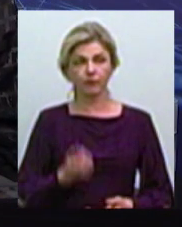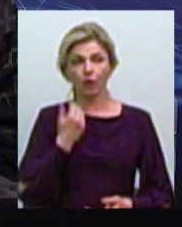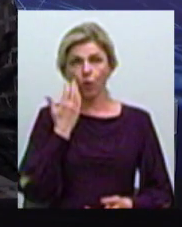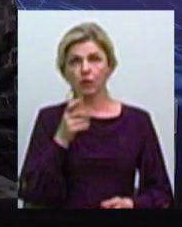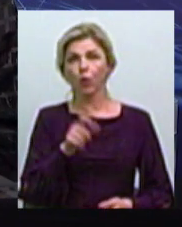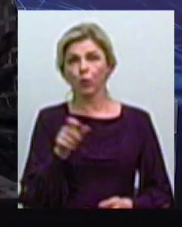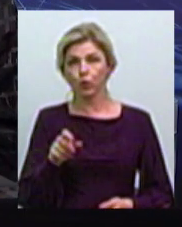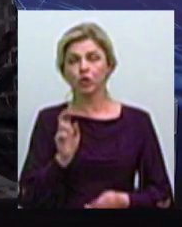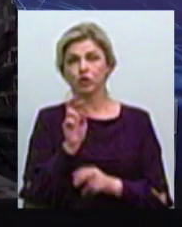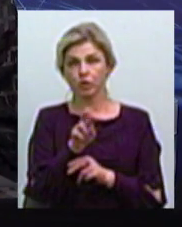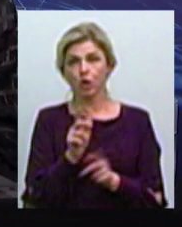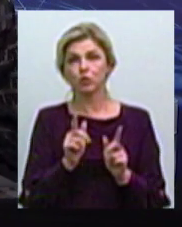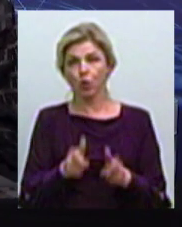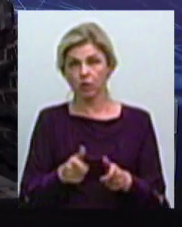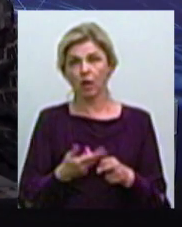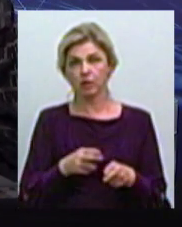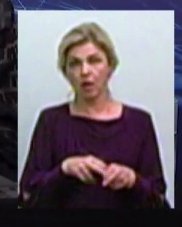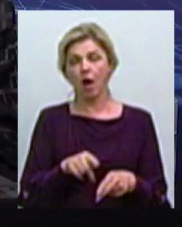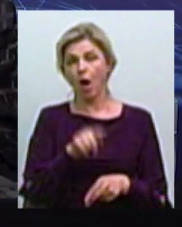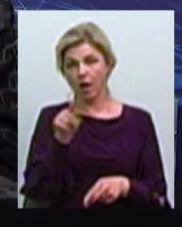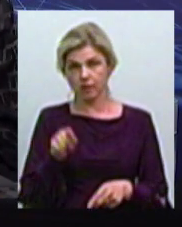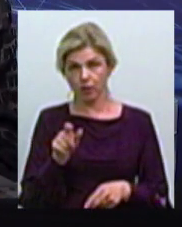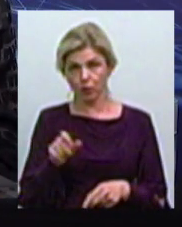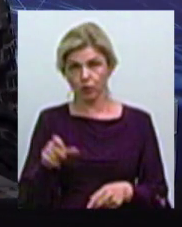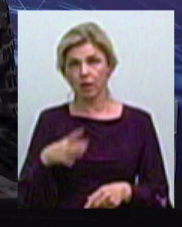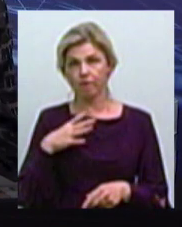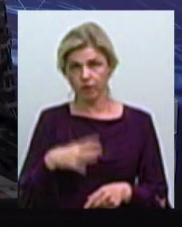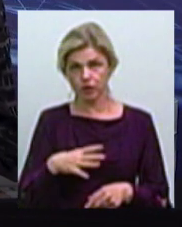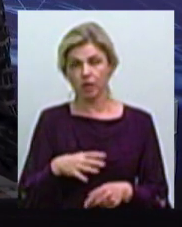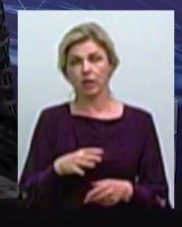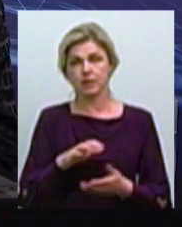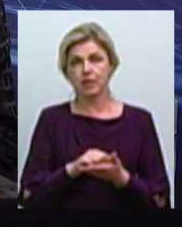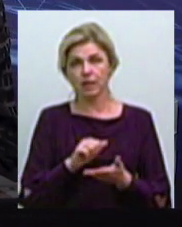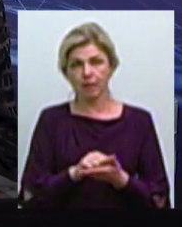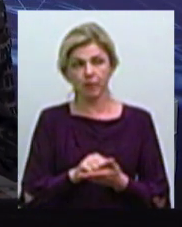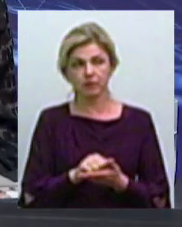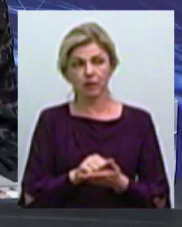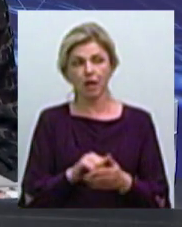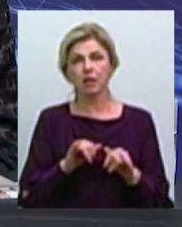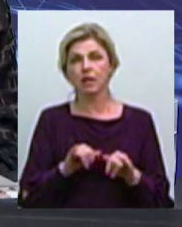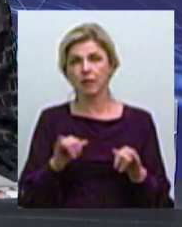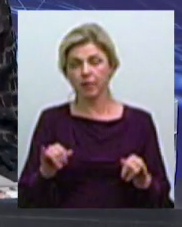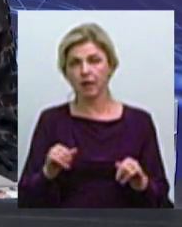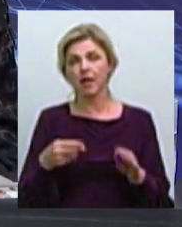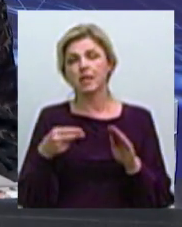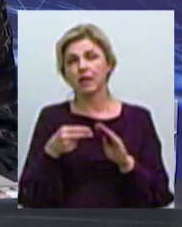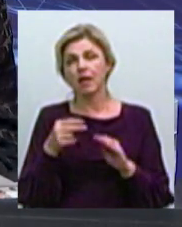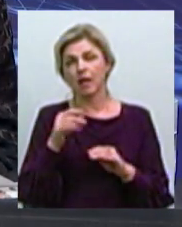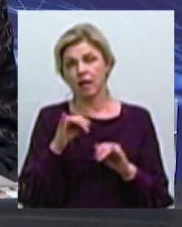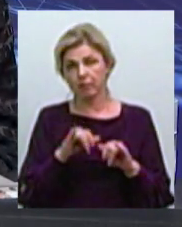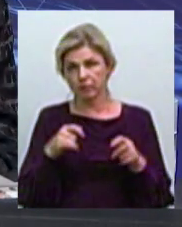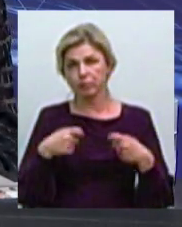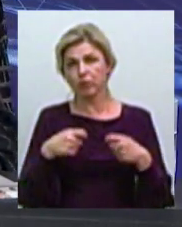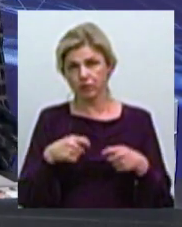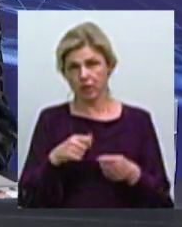и соглашались на эти предложения, они вынуждены были, их заставляли заниматься распространением, закладками распространения наркотических